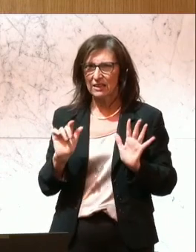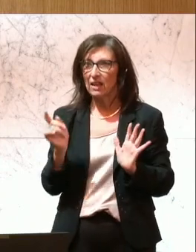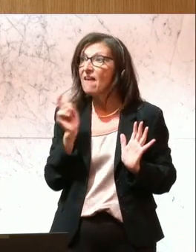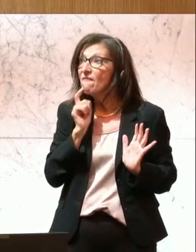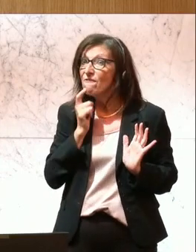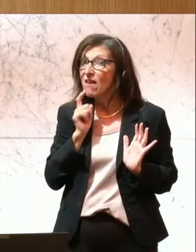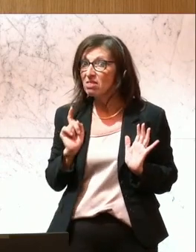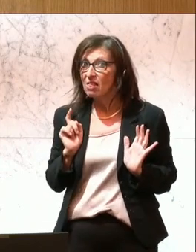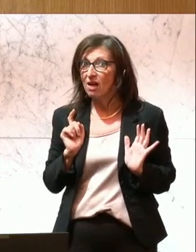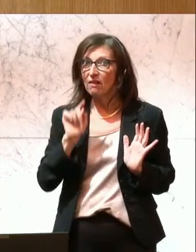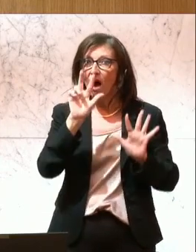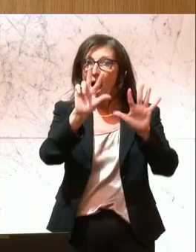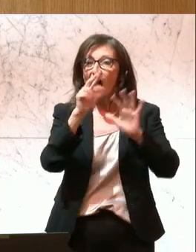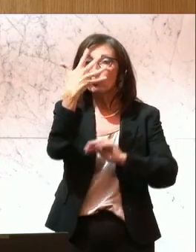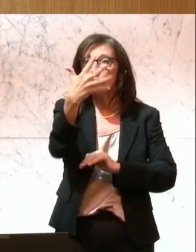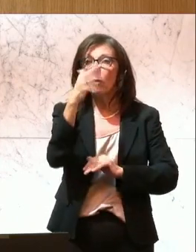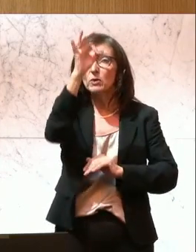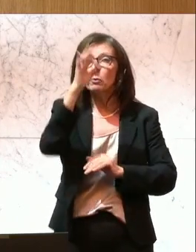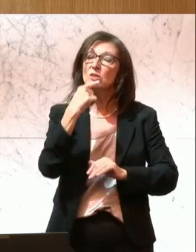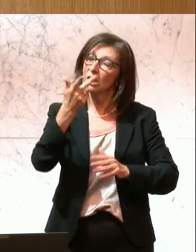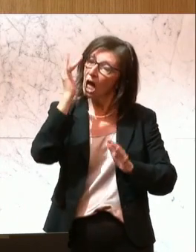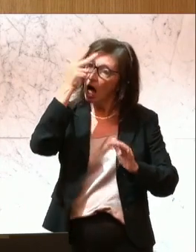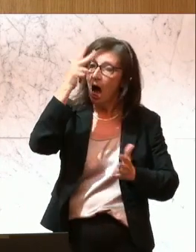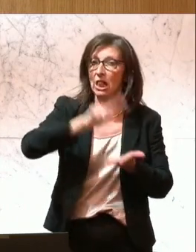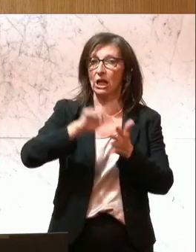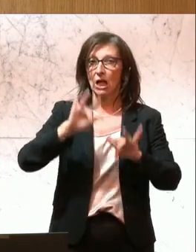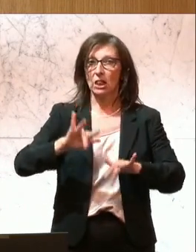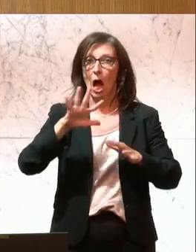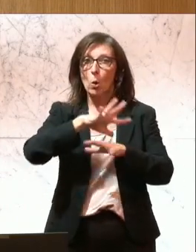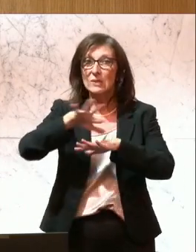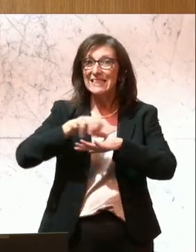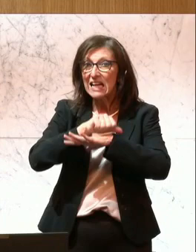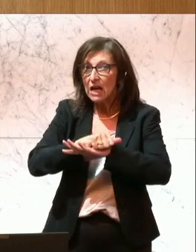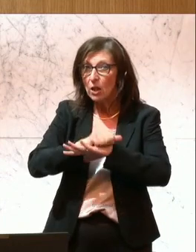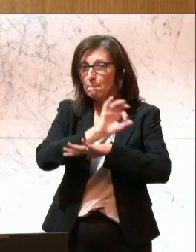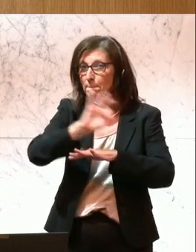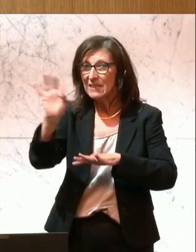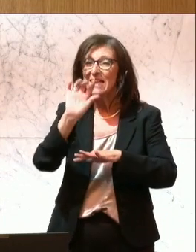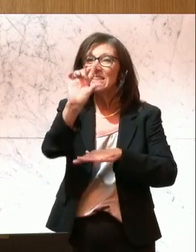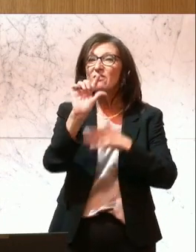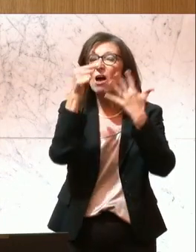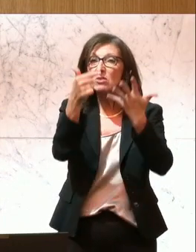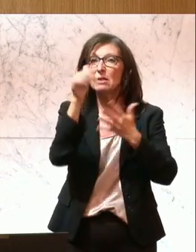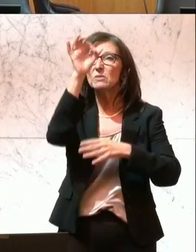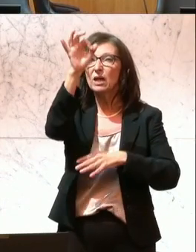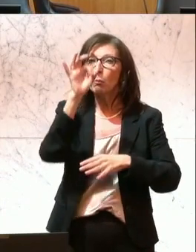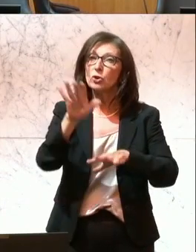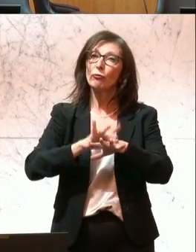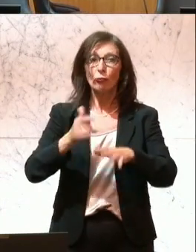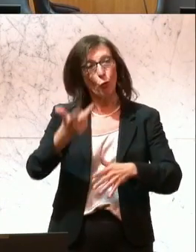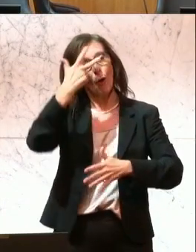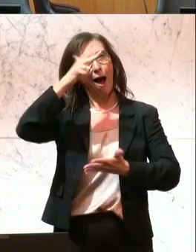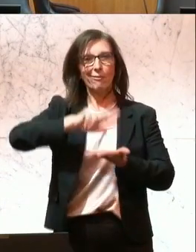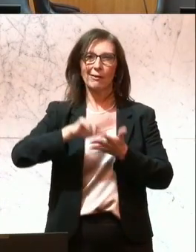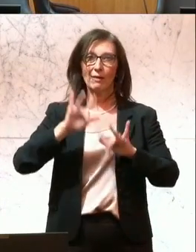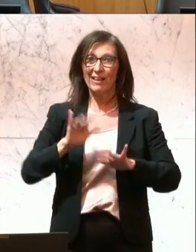ist? 58%. Und in Singapur, das hier best abschneidet, 72%. Das ist